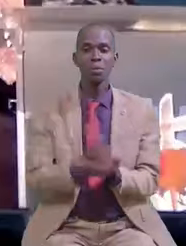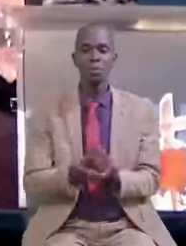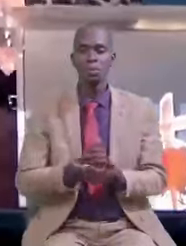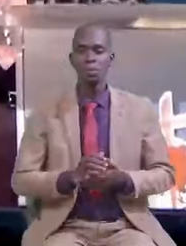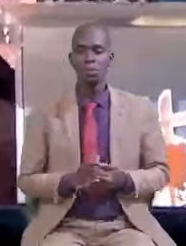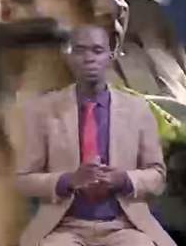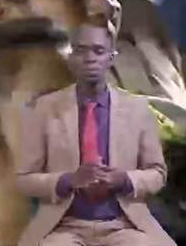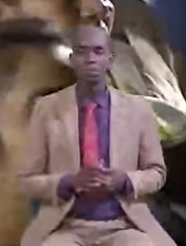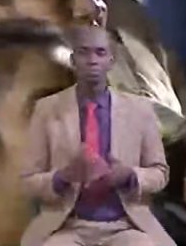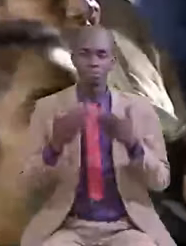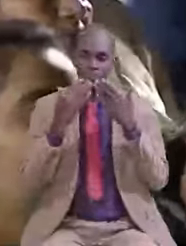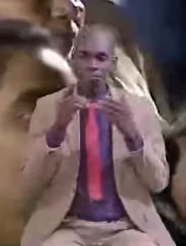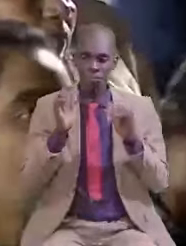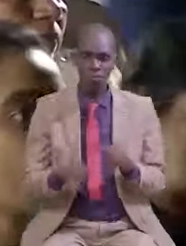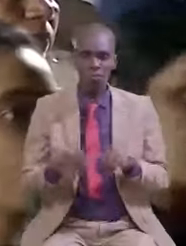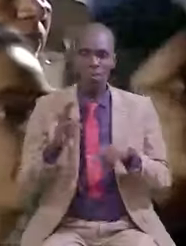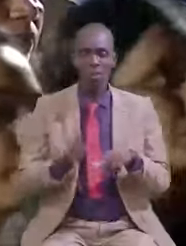Merci beaucoup. Assoyez-vous.